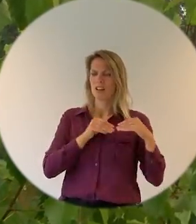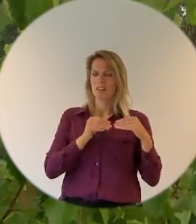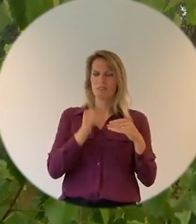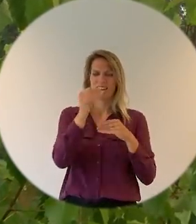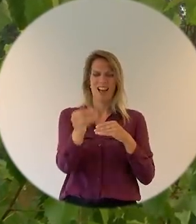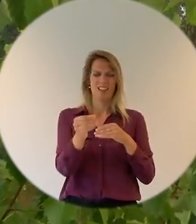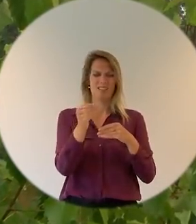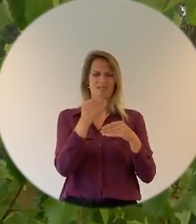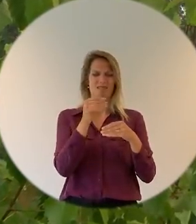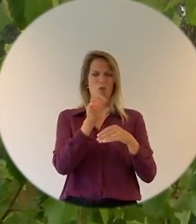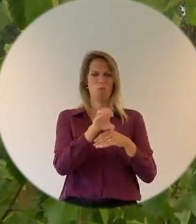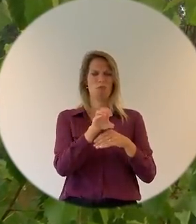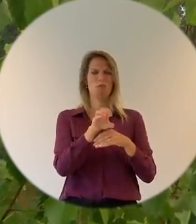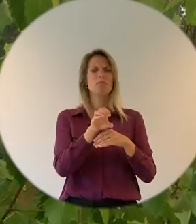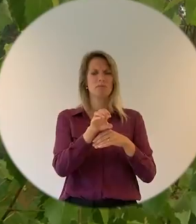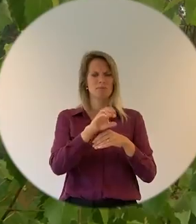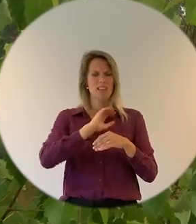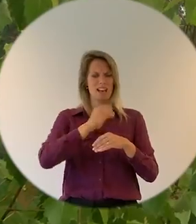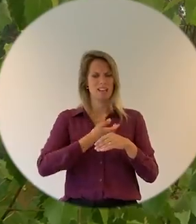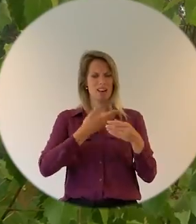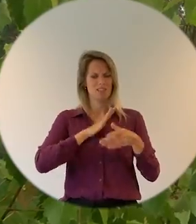dragen. Nou, heel kort nog even.